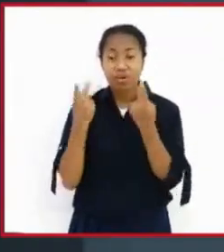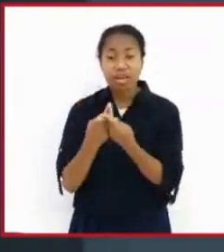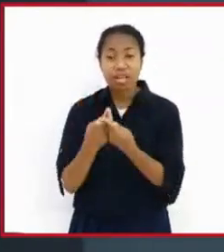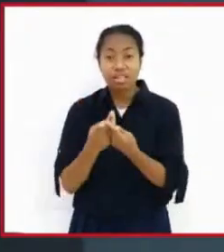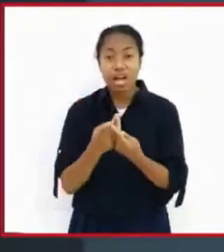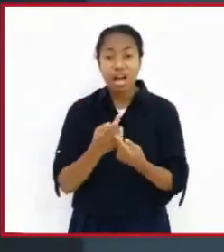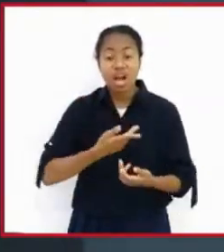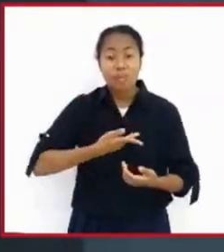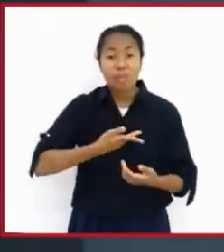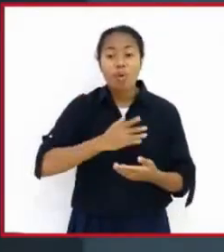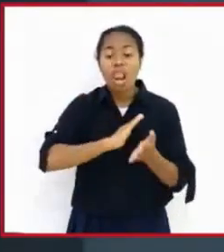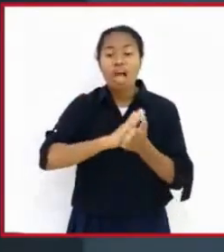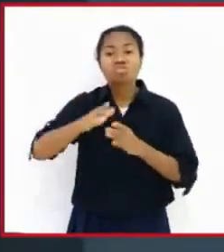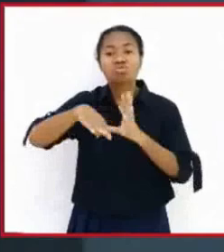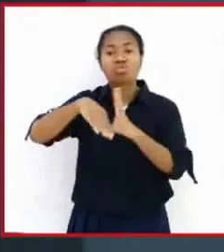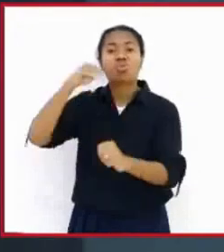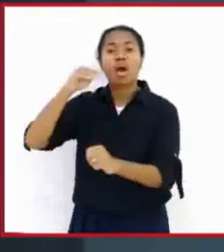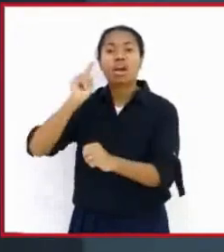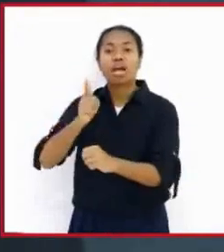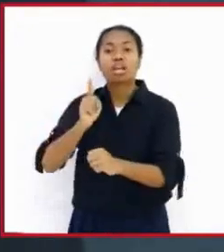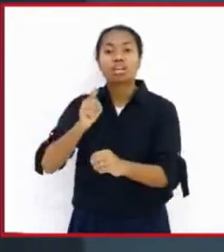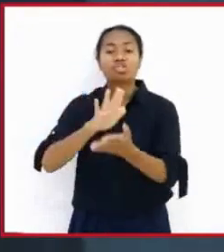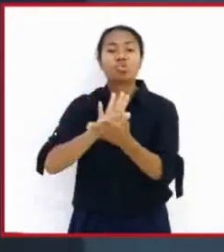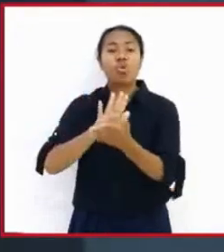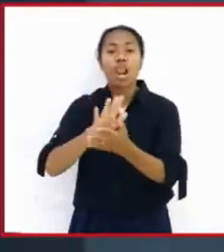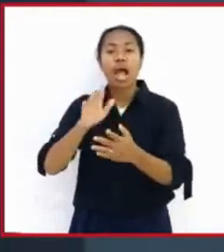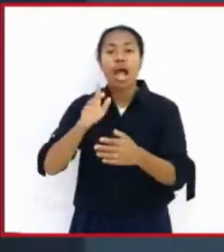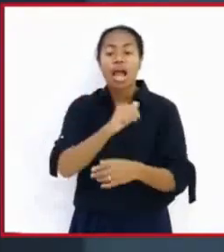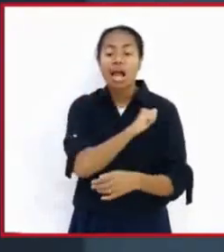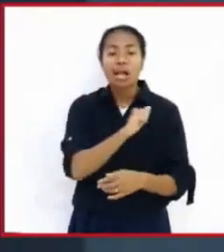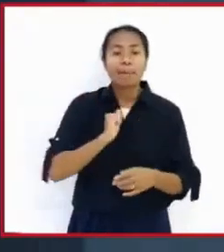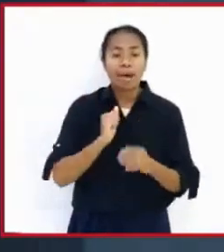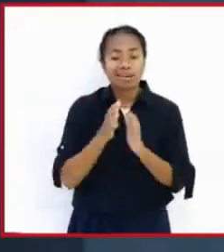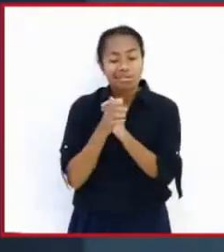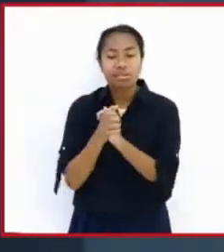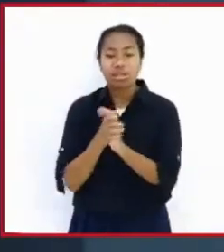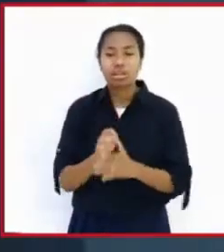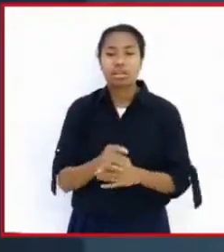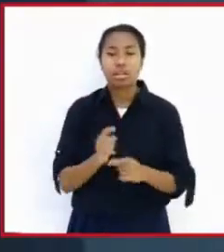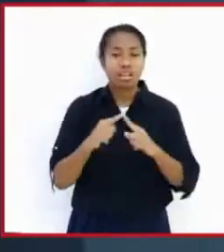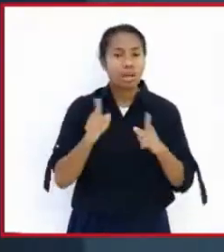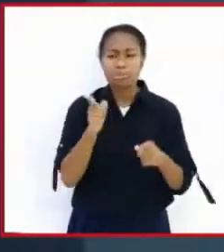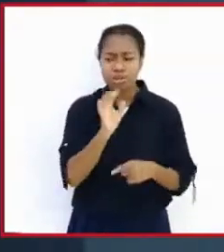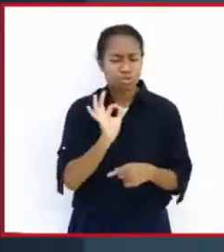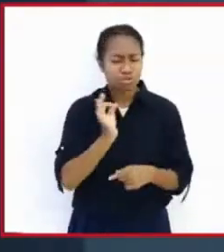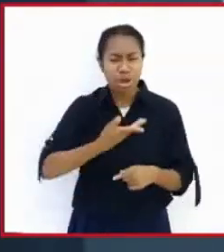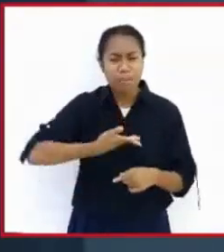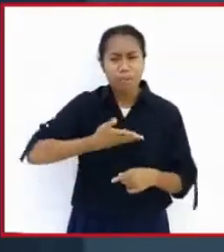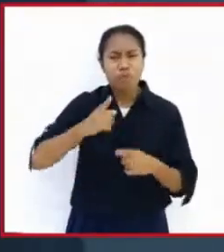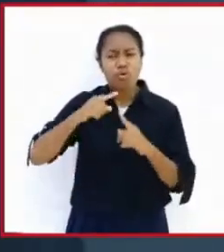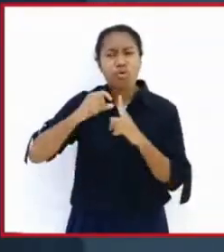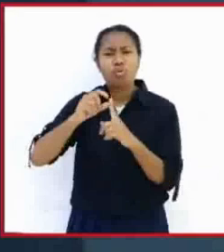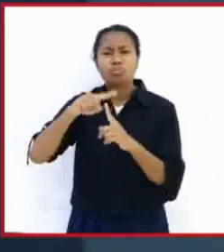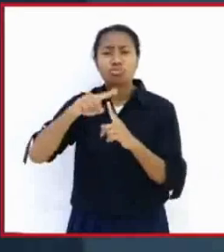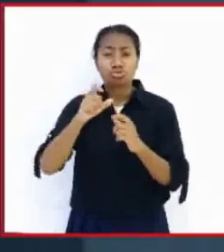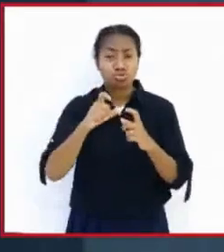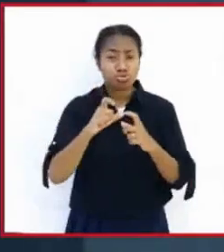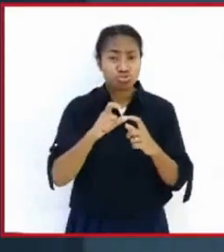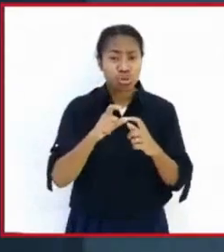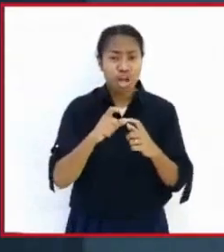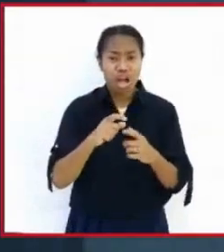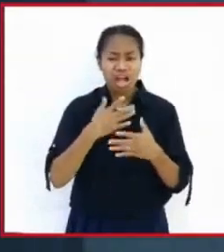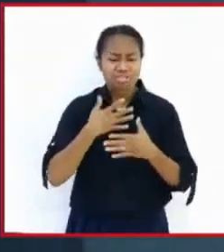Hai mengeluarkan dia dari sekolah Kristen itu tapi dia tidak putus asa dia terus